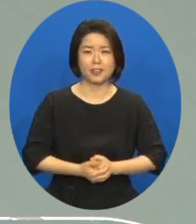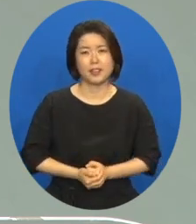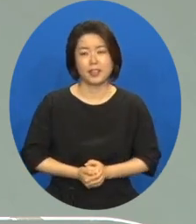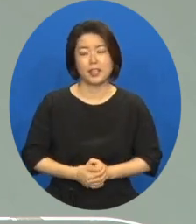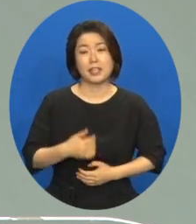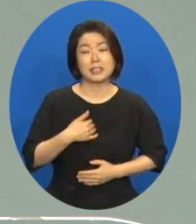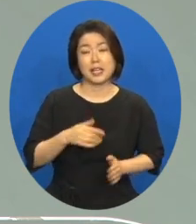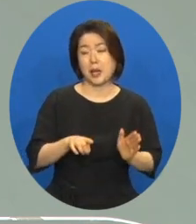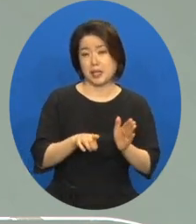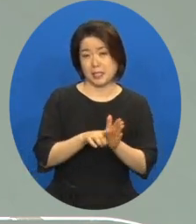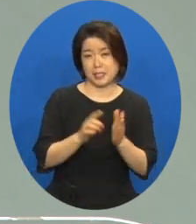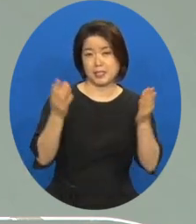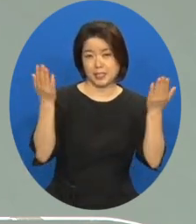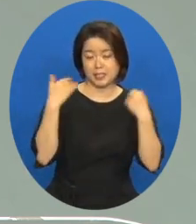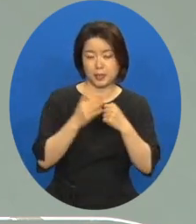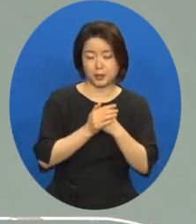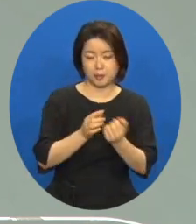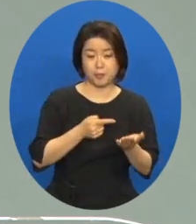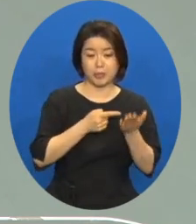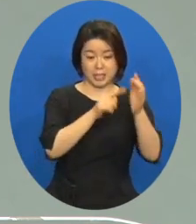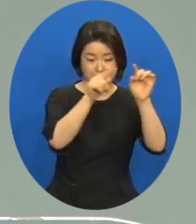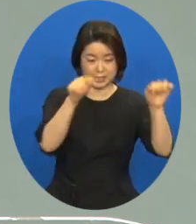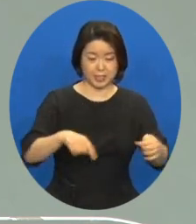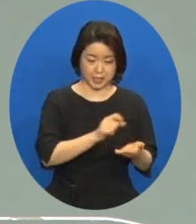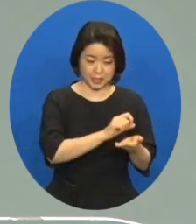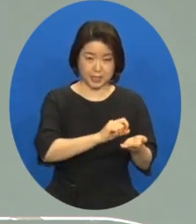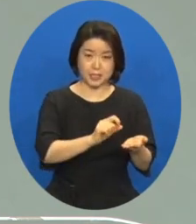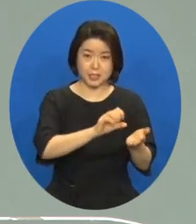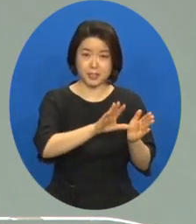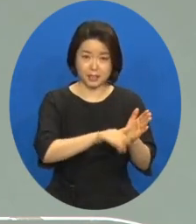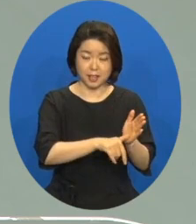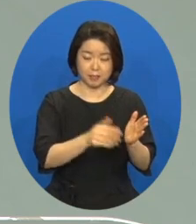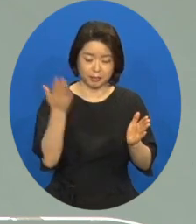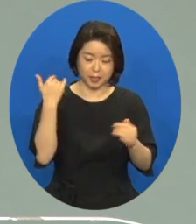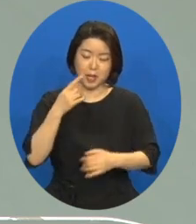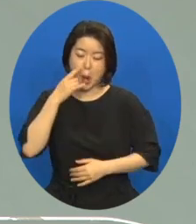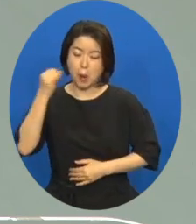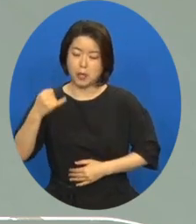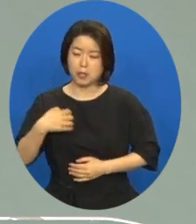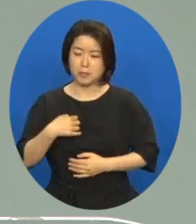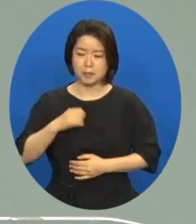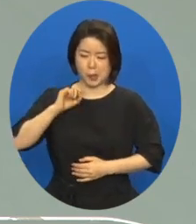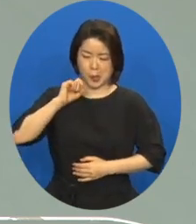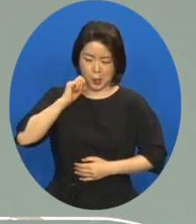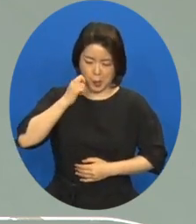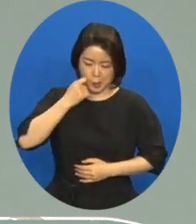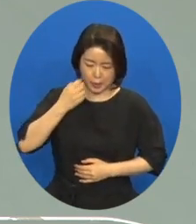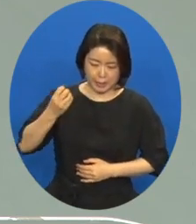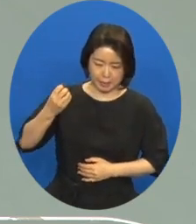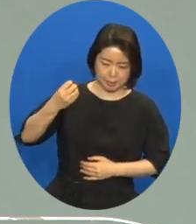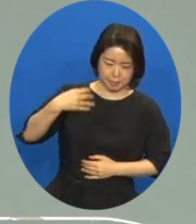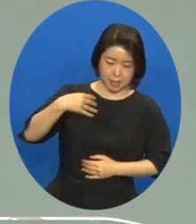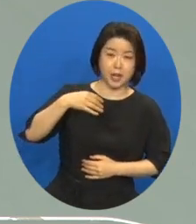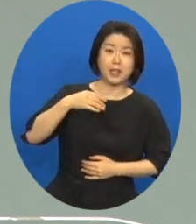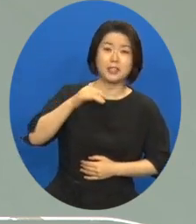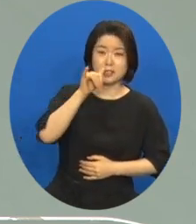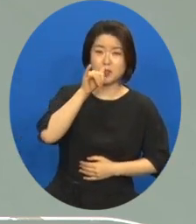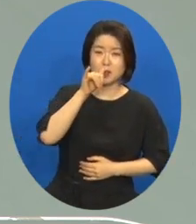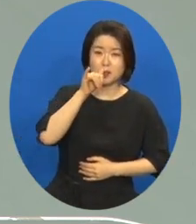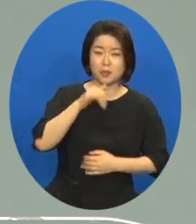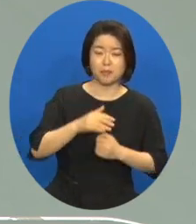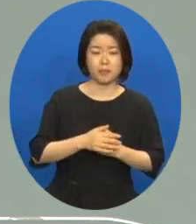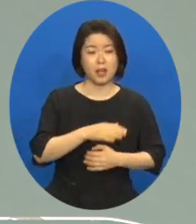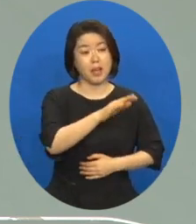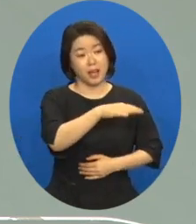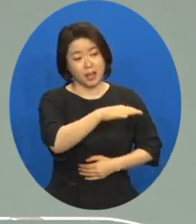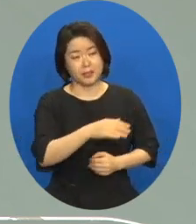제가 신학교 원서를 쓸 때 저희 어머님이 저에게 참 어렵게 말씀을 하신 것이 있었습니다.